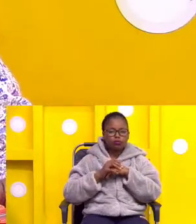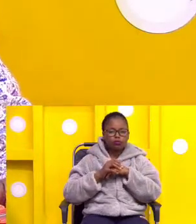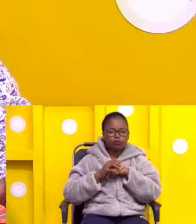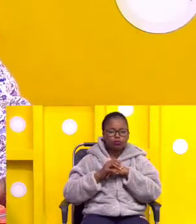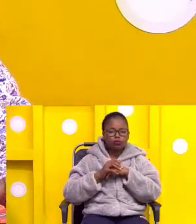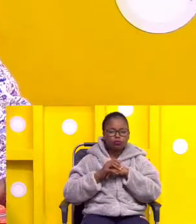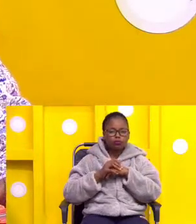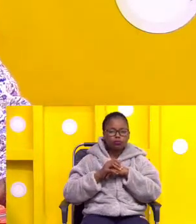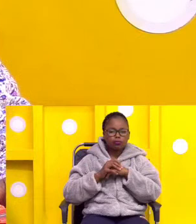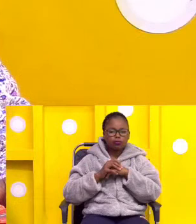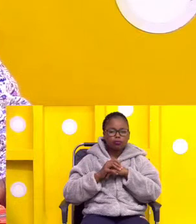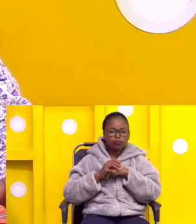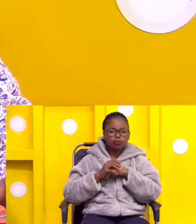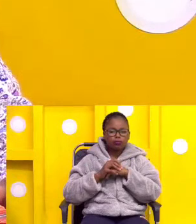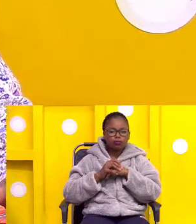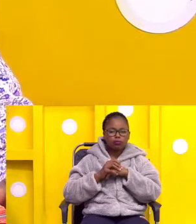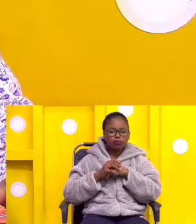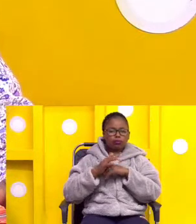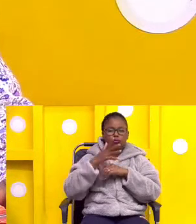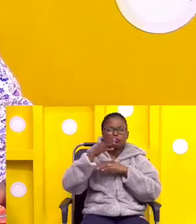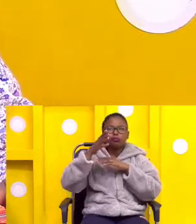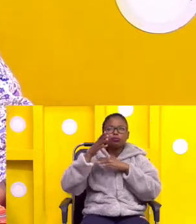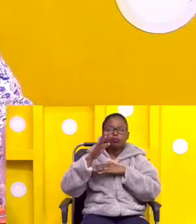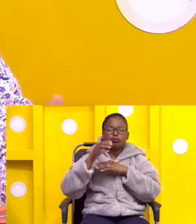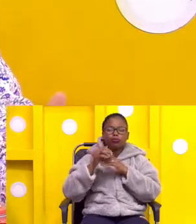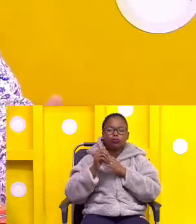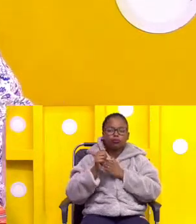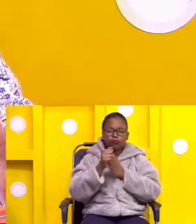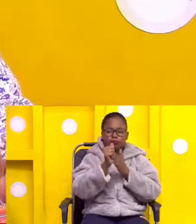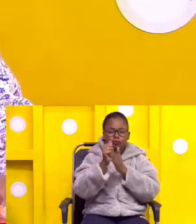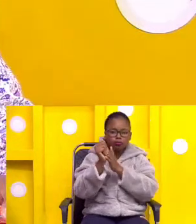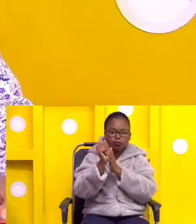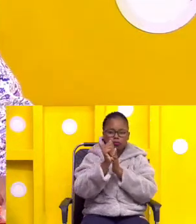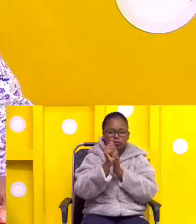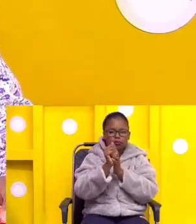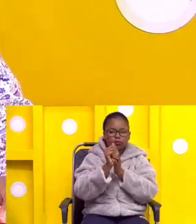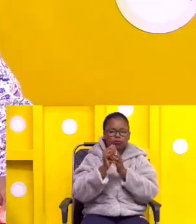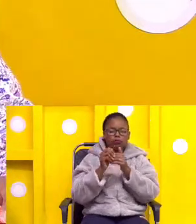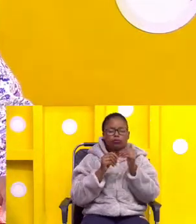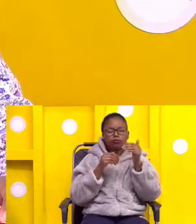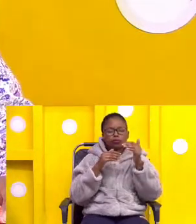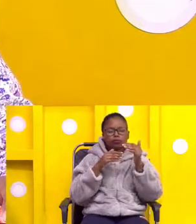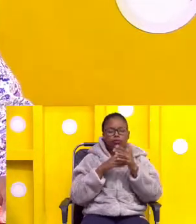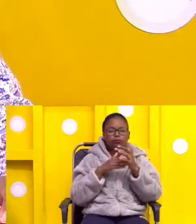na ngai witũ amũtwaranĩrie maũndũ-inĩ mothe tiga gwĩtanga